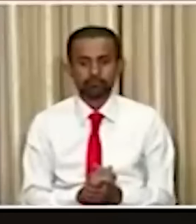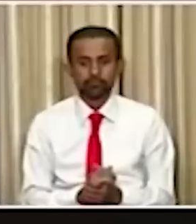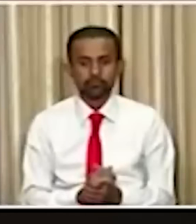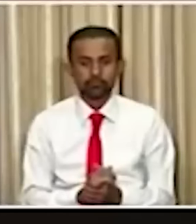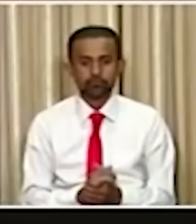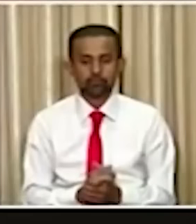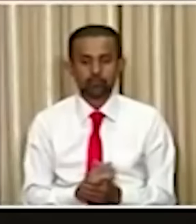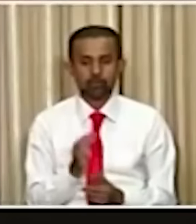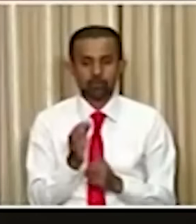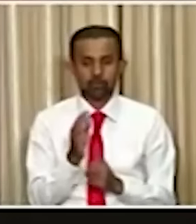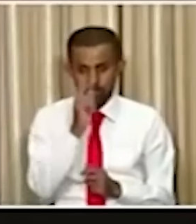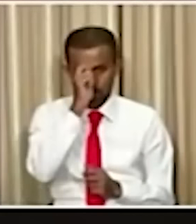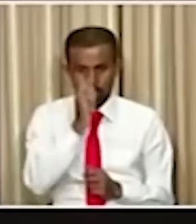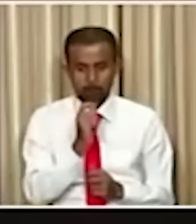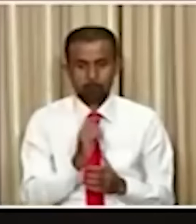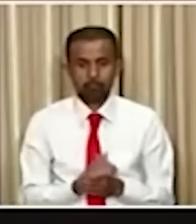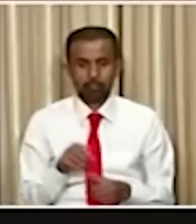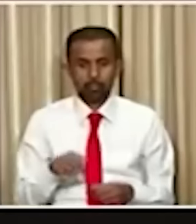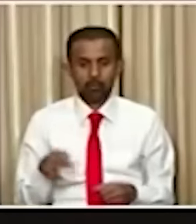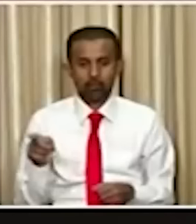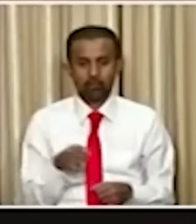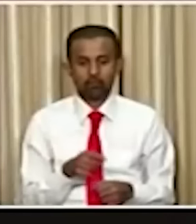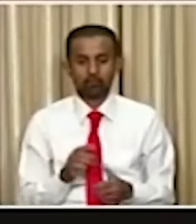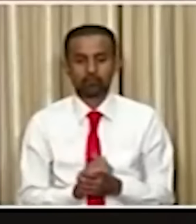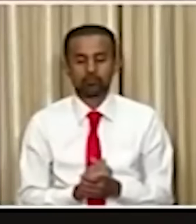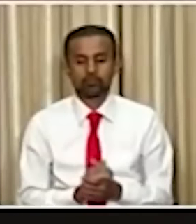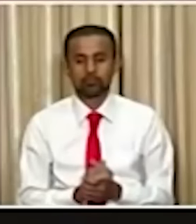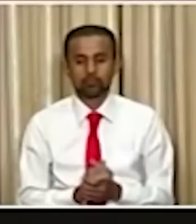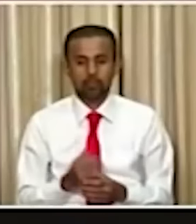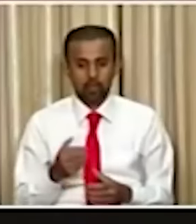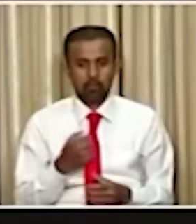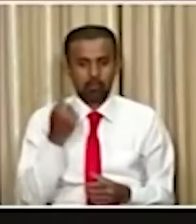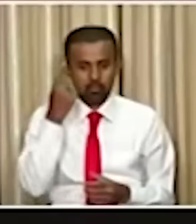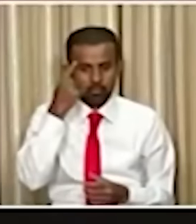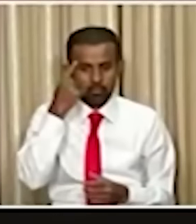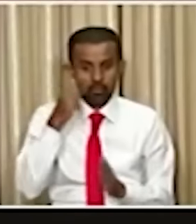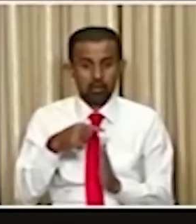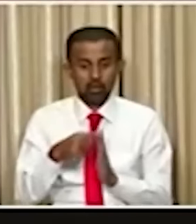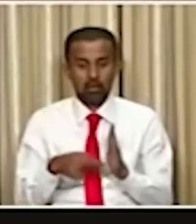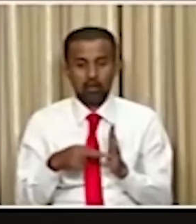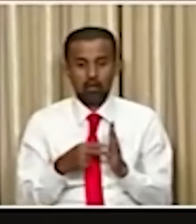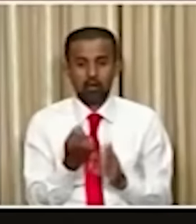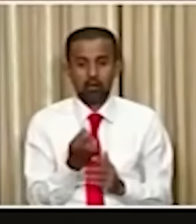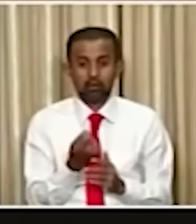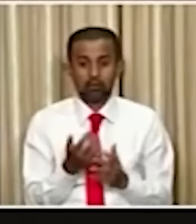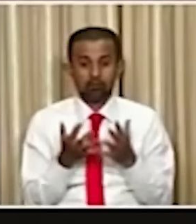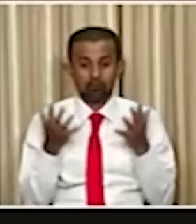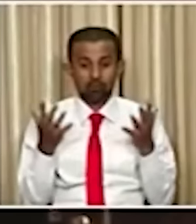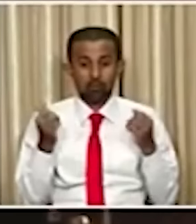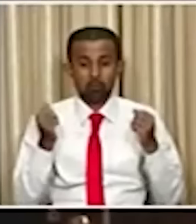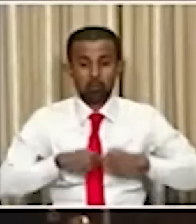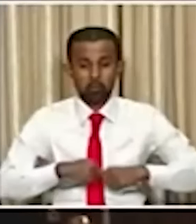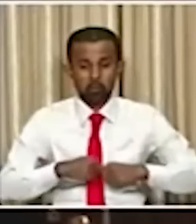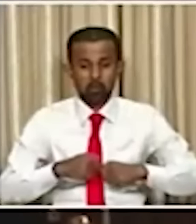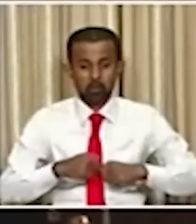Garu Sabhapathumani, adha davasedi api dannawa merata aarthika wasen visala prapathayakata athi wetla